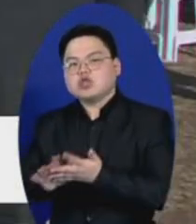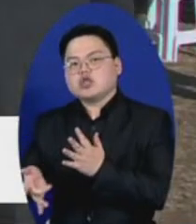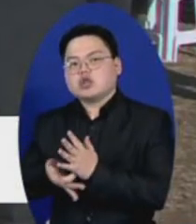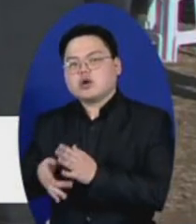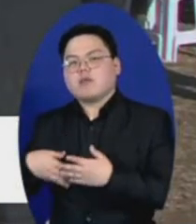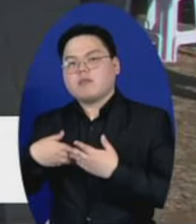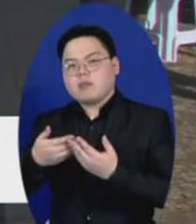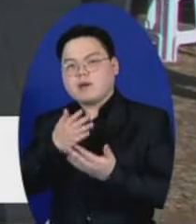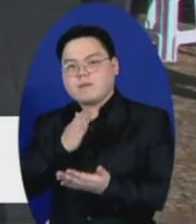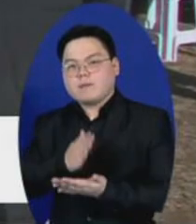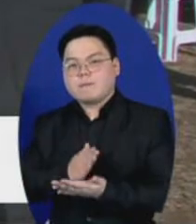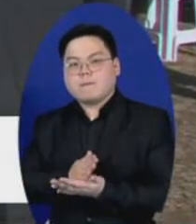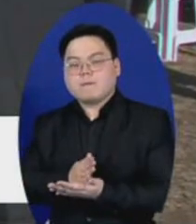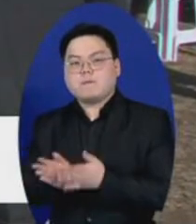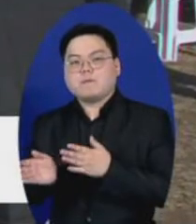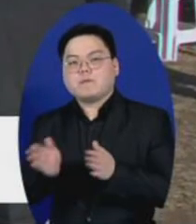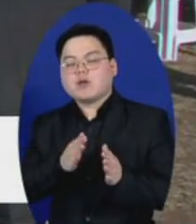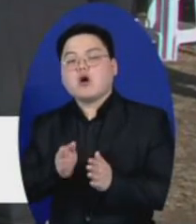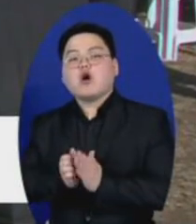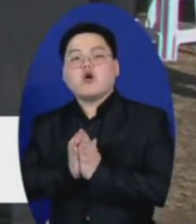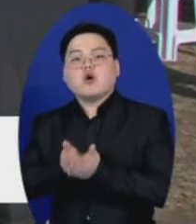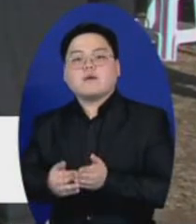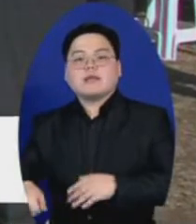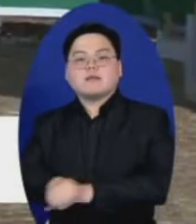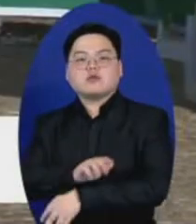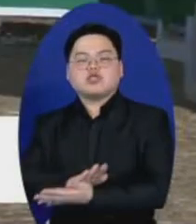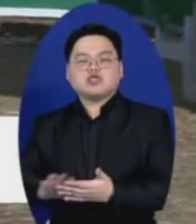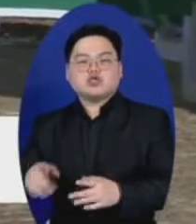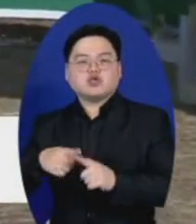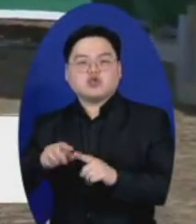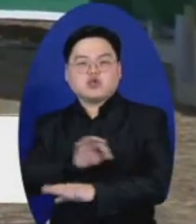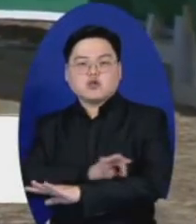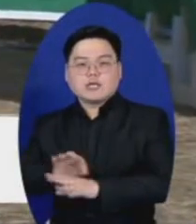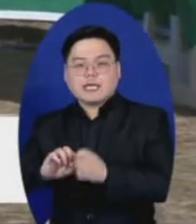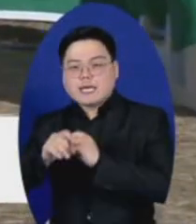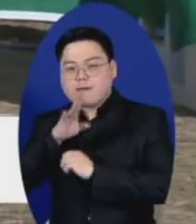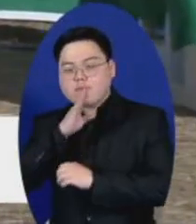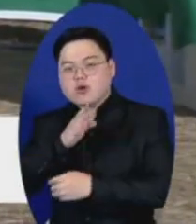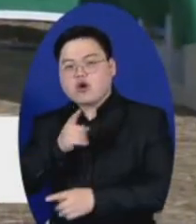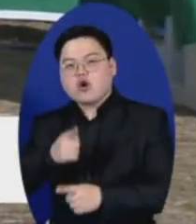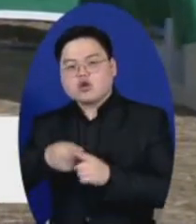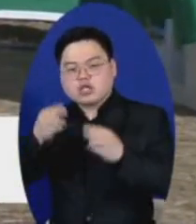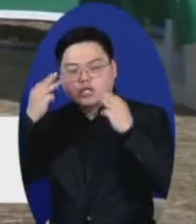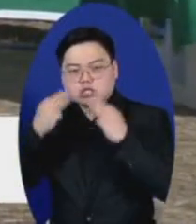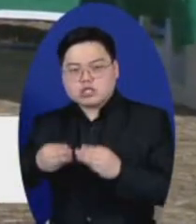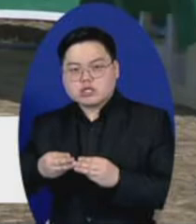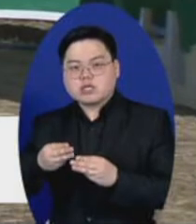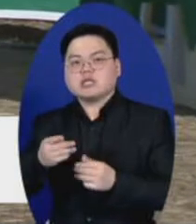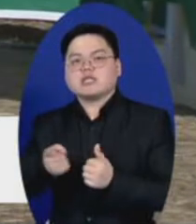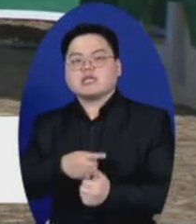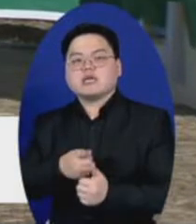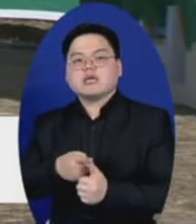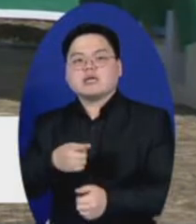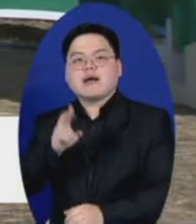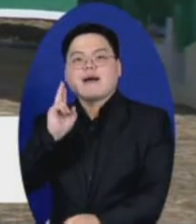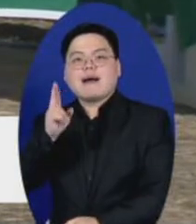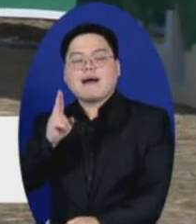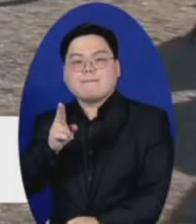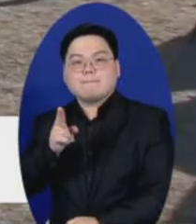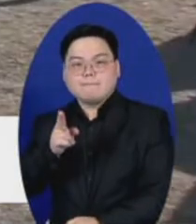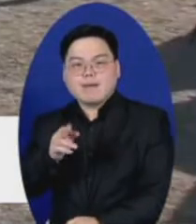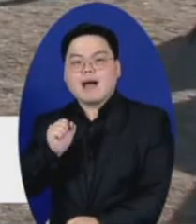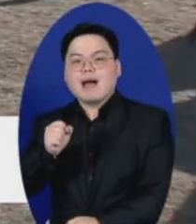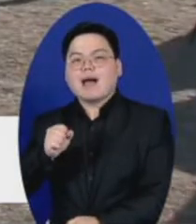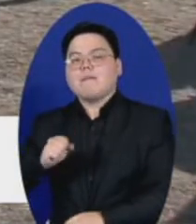болгосон. Дүнчлэн Хөвсгөл аймагт шинэ хөдөө төслийг хэрэгжүүлэх хөдөөгийн шийдэл орон нутгийн өмчит компани аймгийн иргэдийн төлөөлөгчдийн